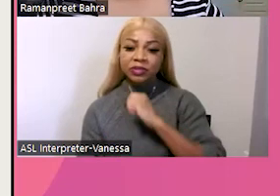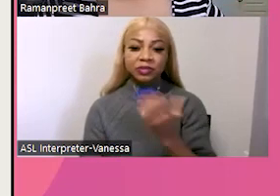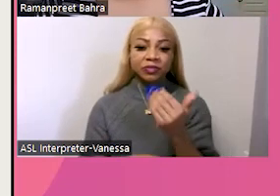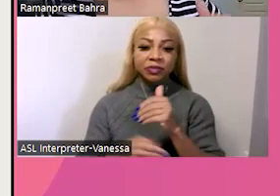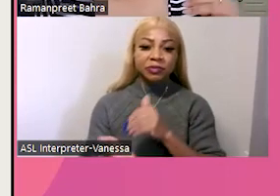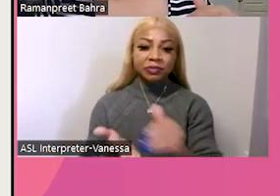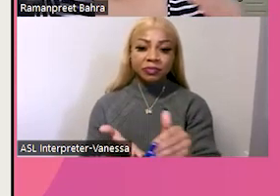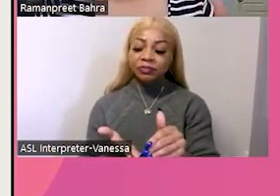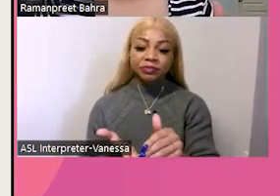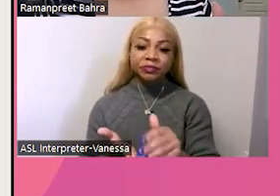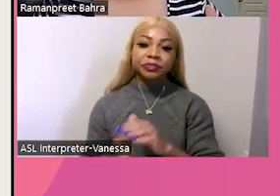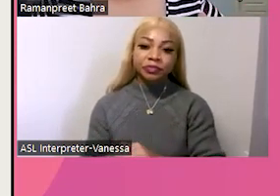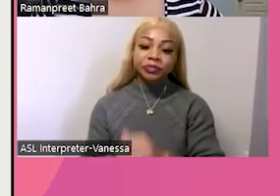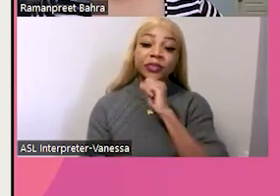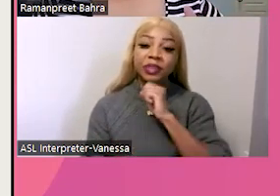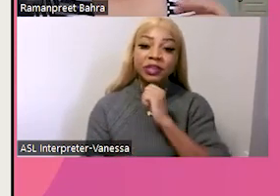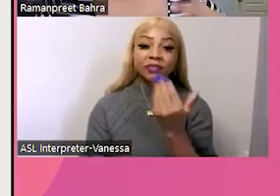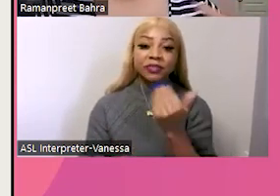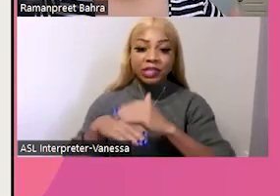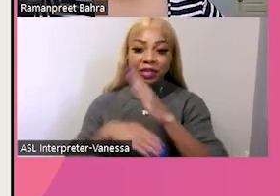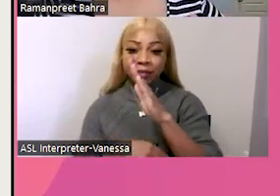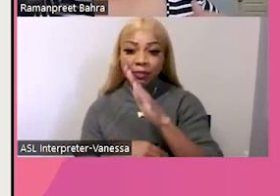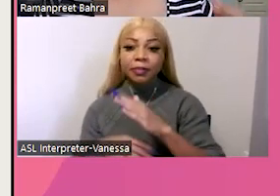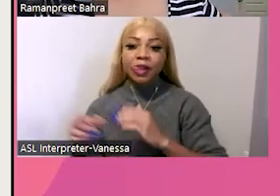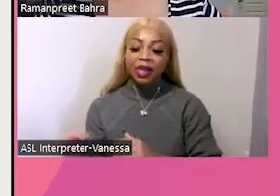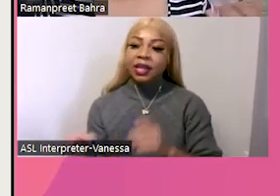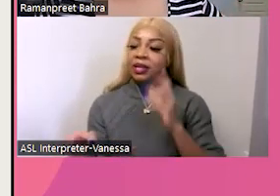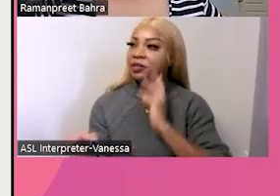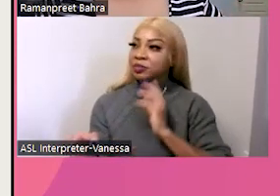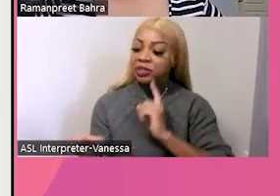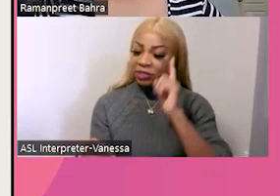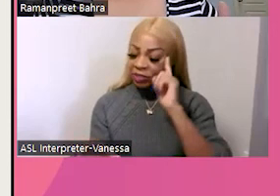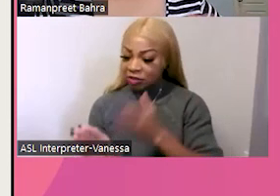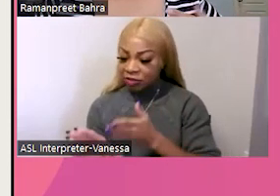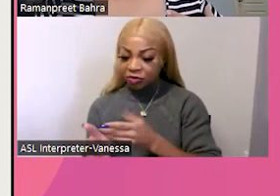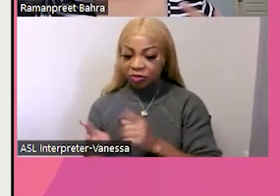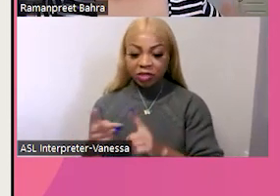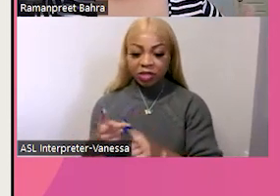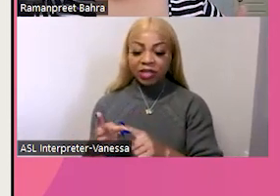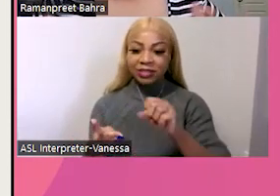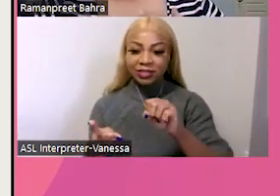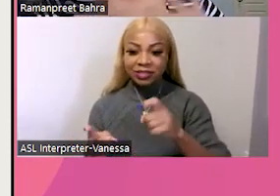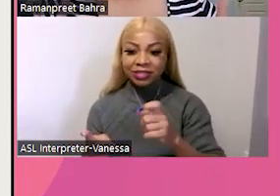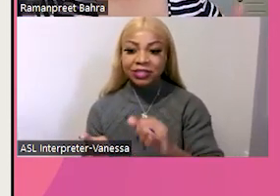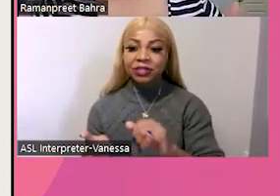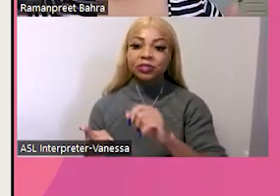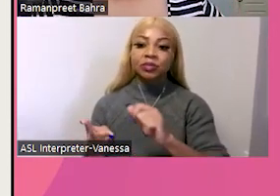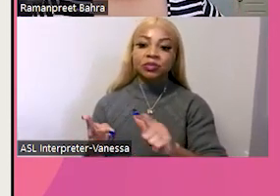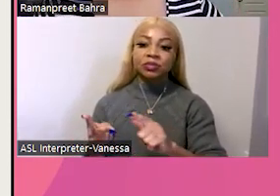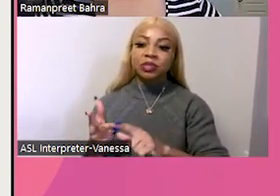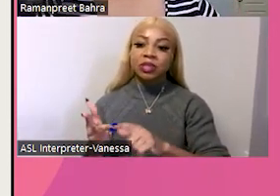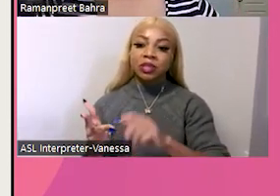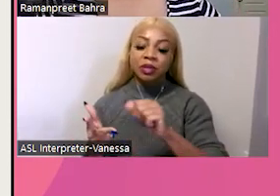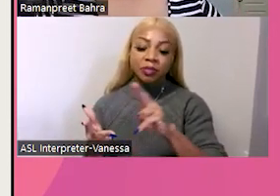physique ou sexuelle dans le cadre d'une relation intime au cours de leur vie, donc depuis l'âge de 15